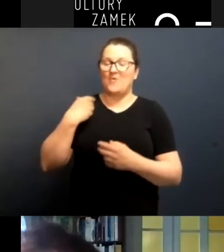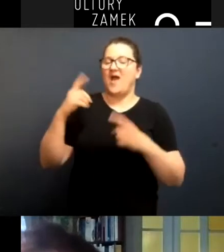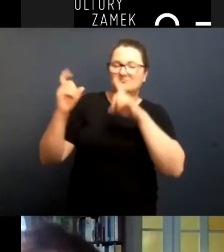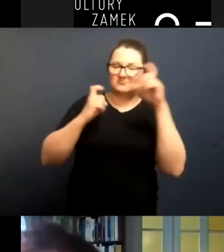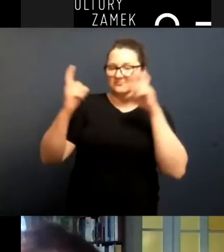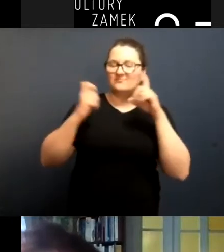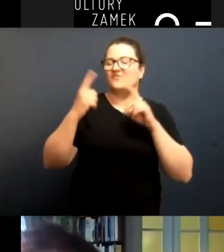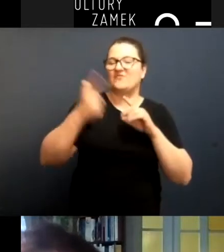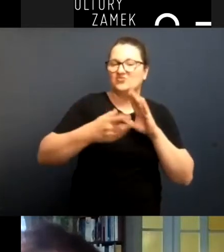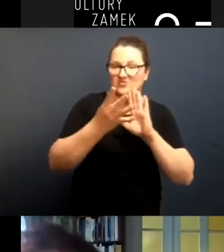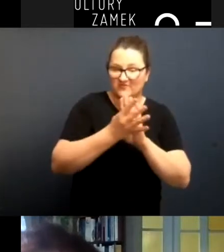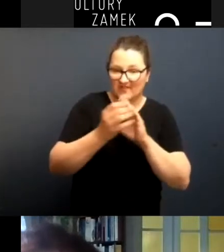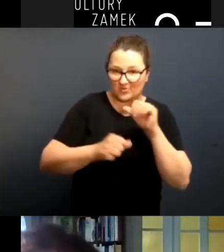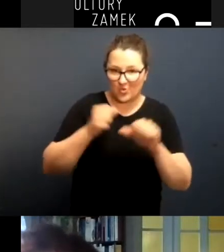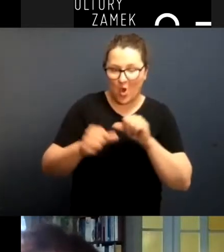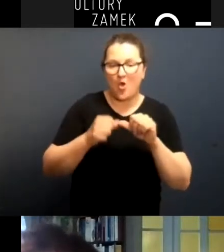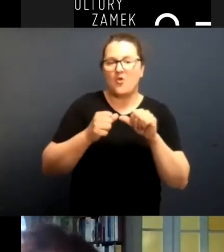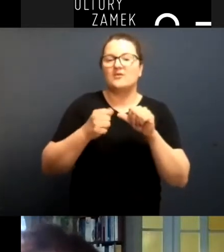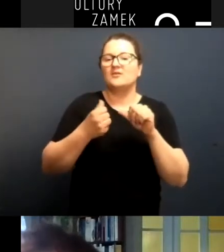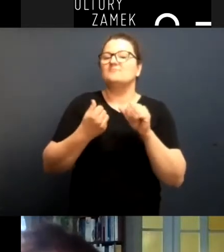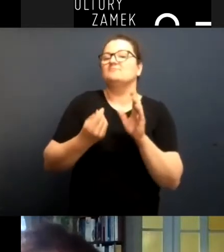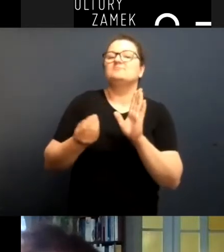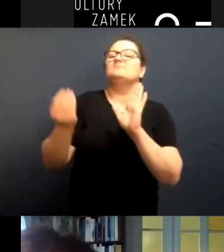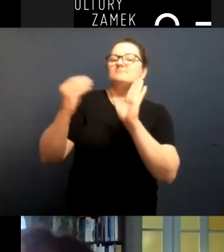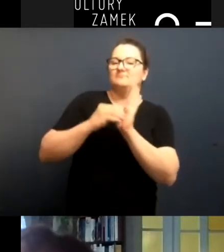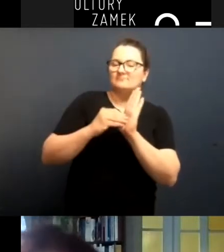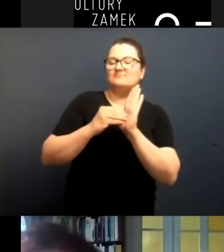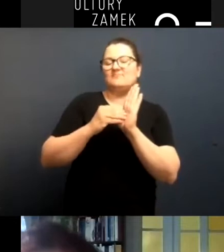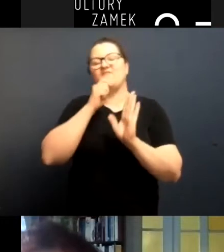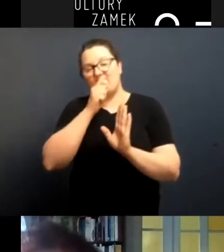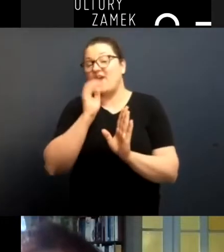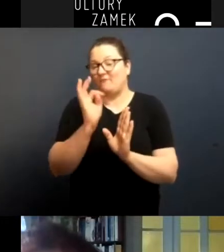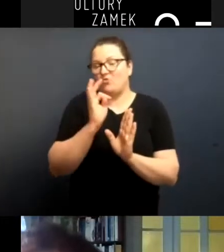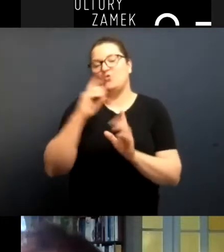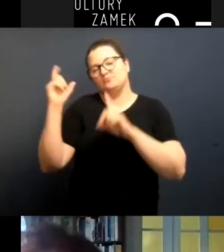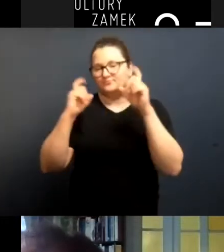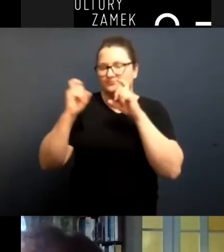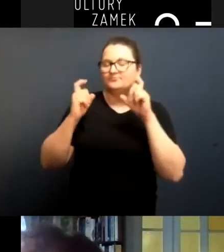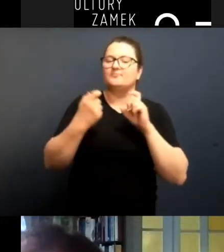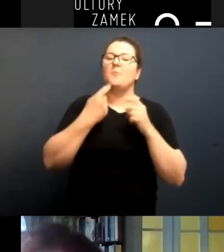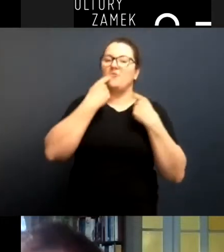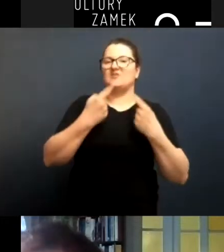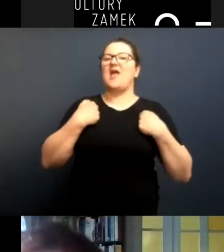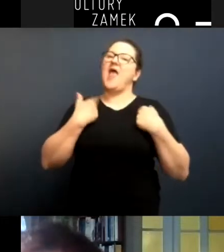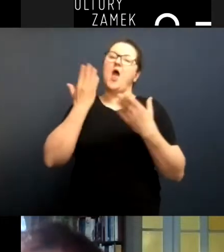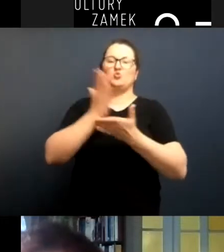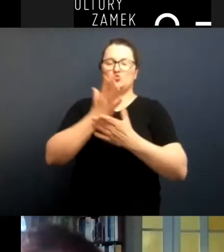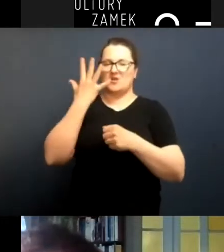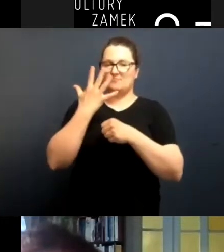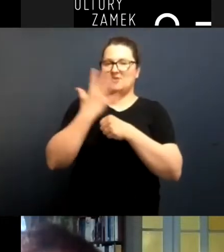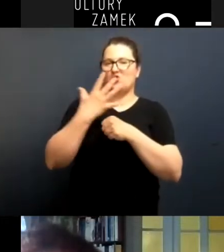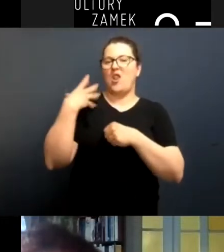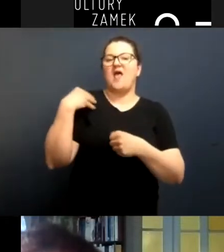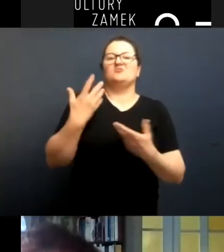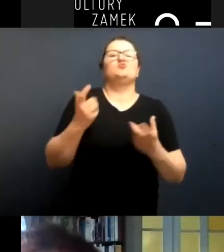2019 roku, opatrzyła tę sesję, ten wywiad też, stwierdzeniem skończyłam 50 lat i co?